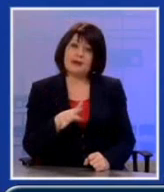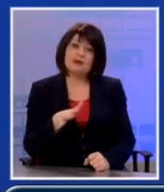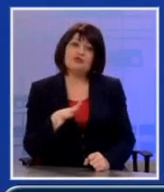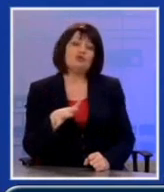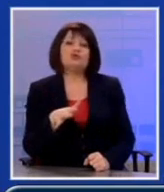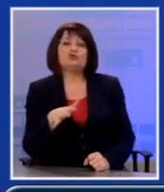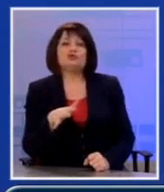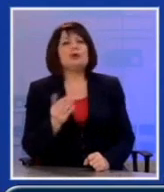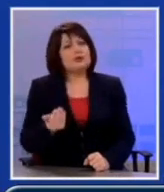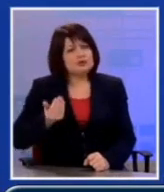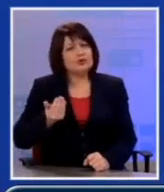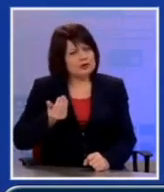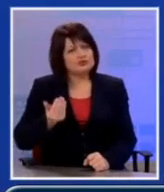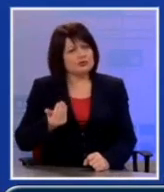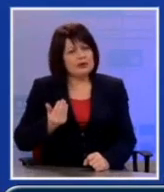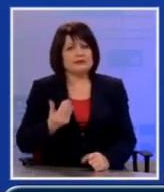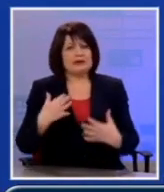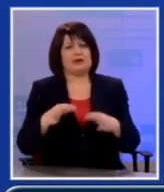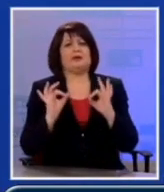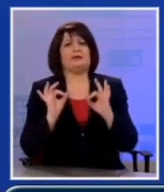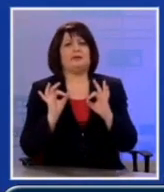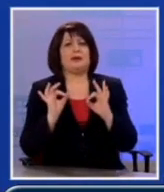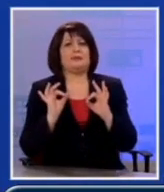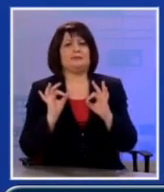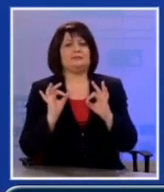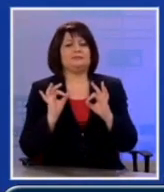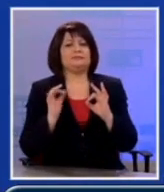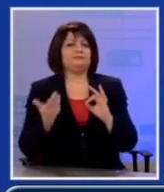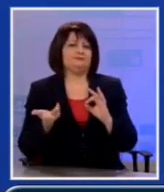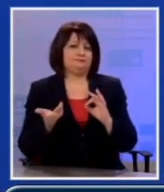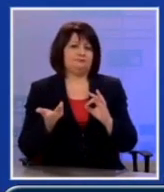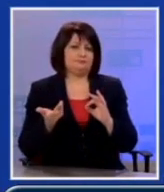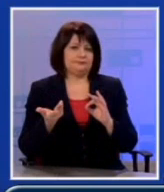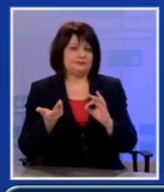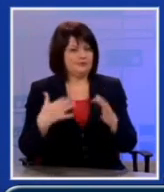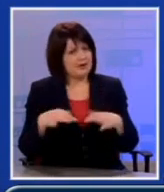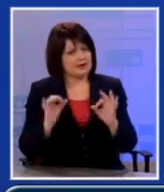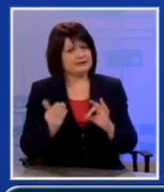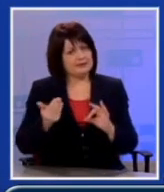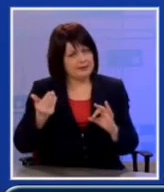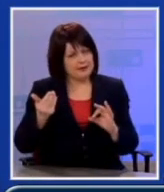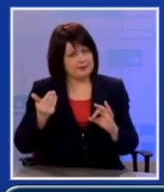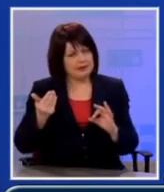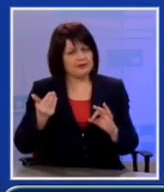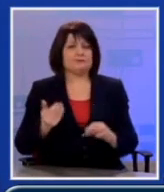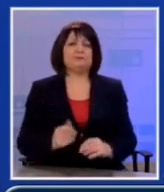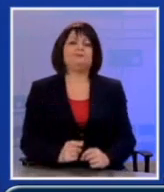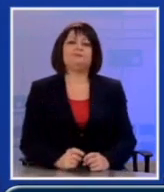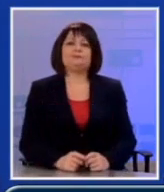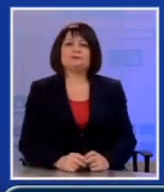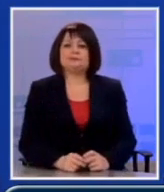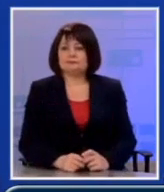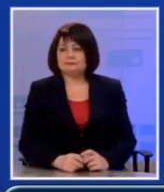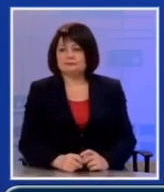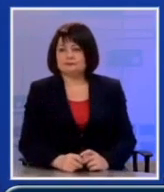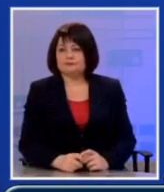τις νωρίτερες, από τις προημότερες ενάρξεις του κοινοβουλευτικού ελέγχου,